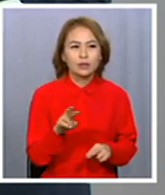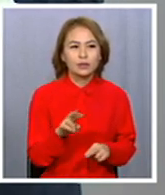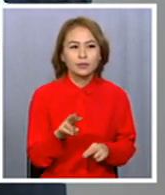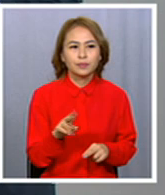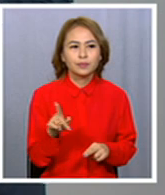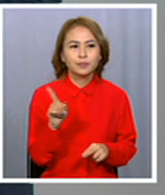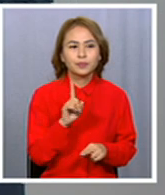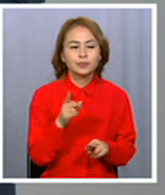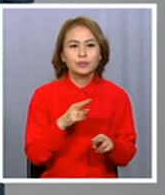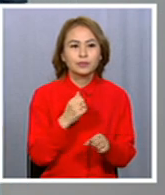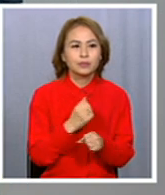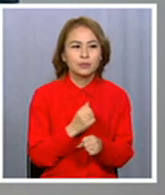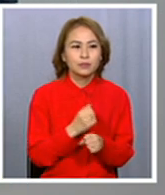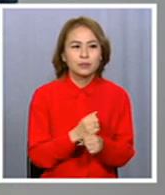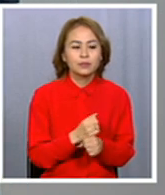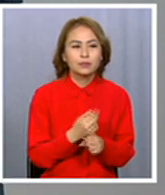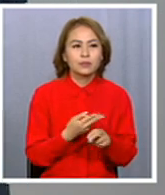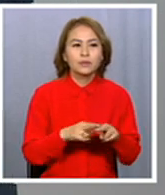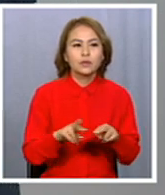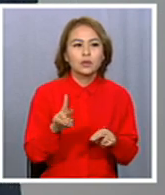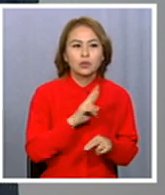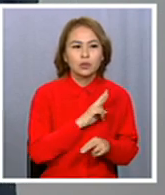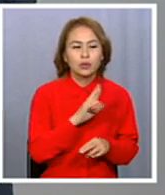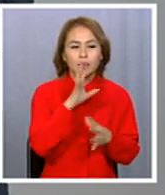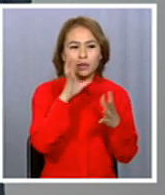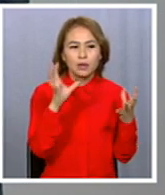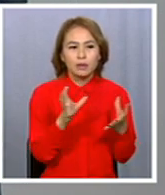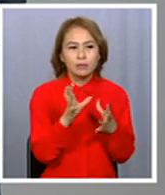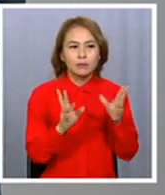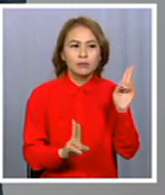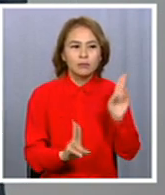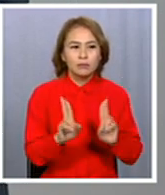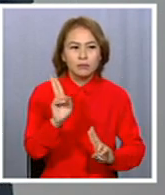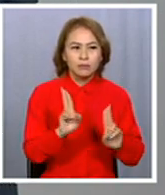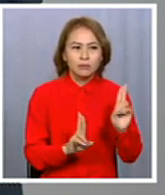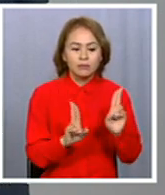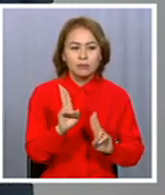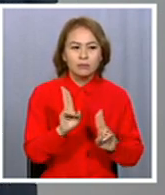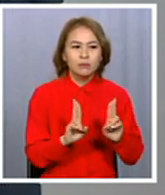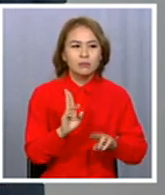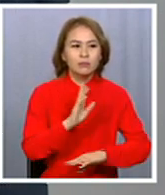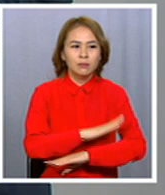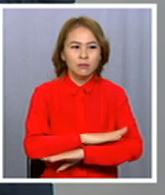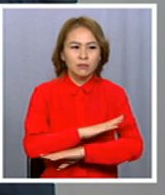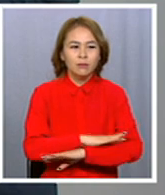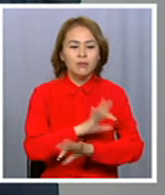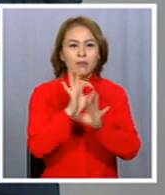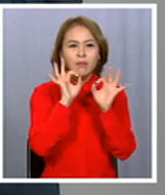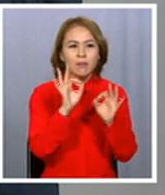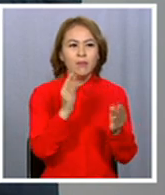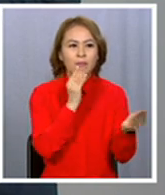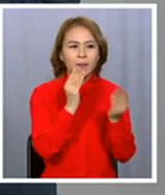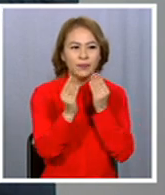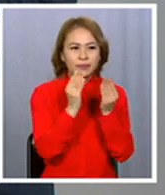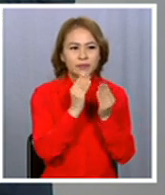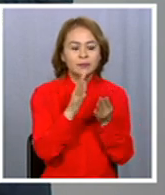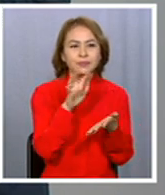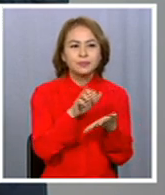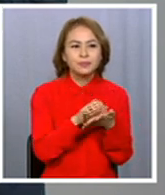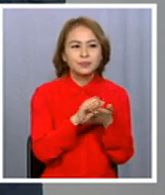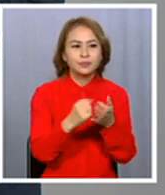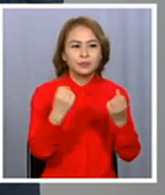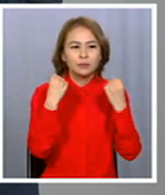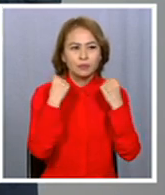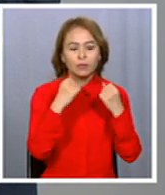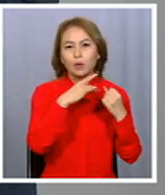Айсултан для этого делает? Это значит, что я соблюдаю режим дня, правильно питаюсь,